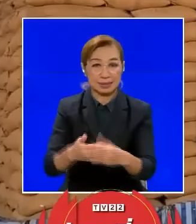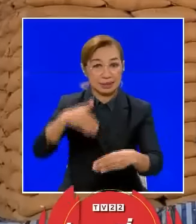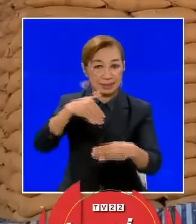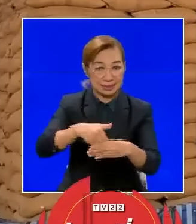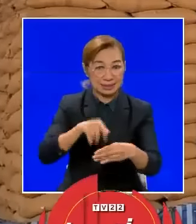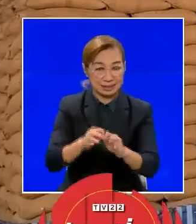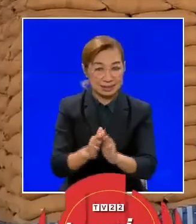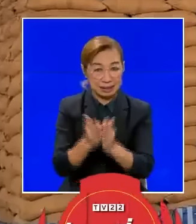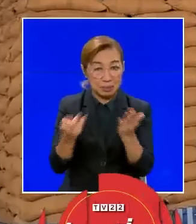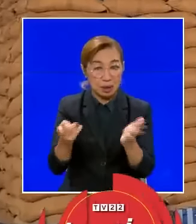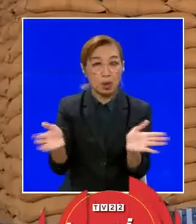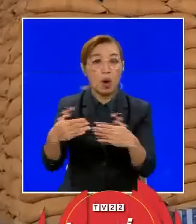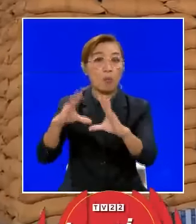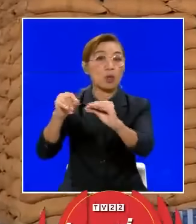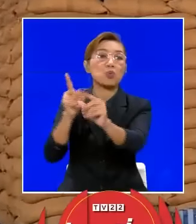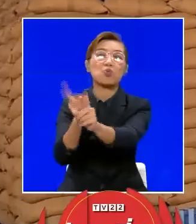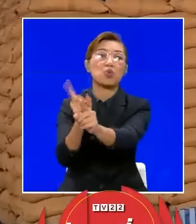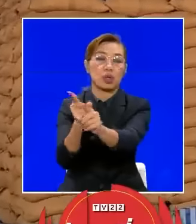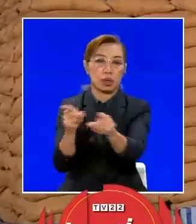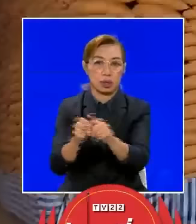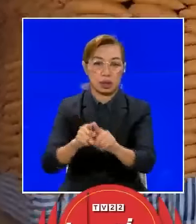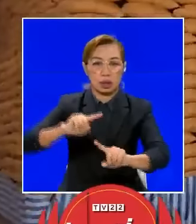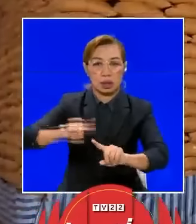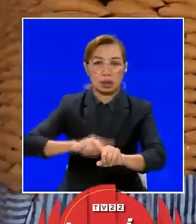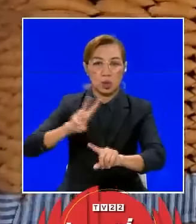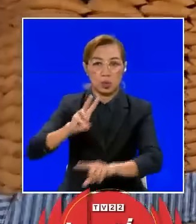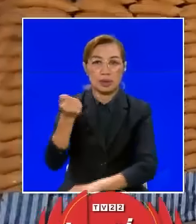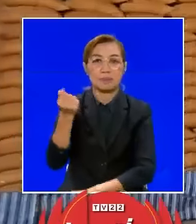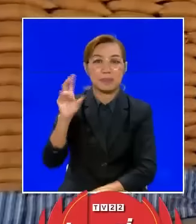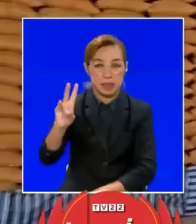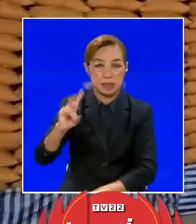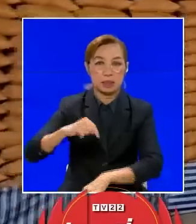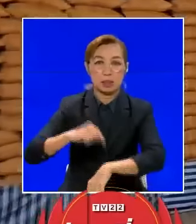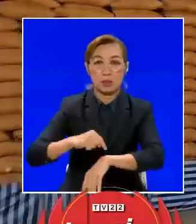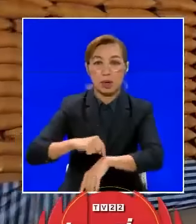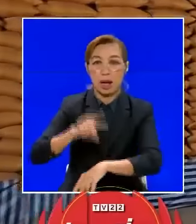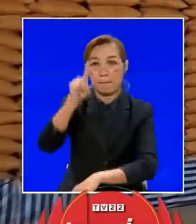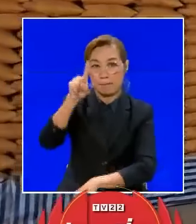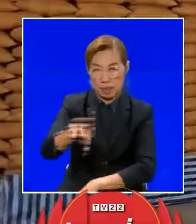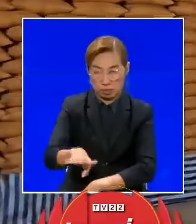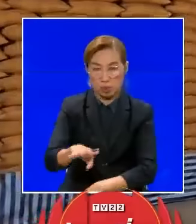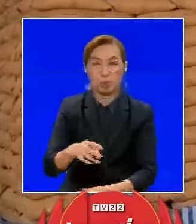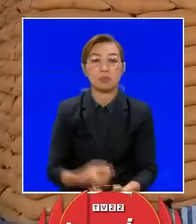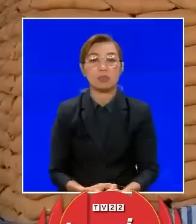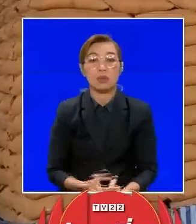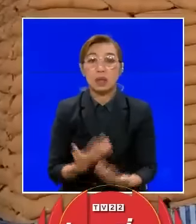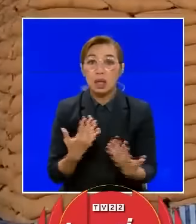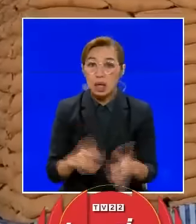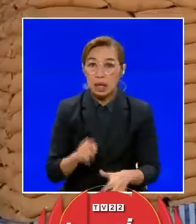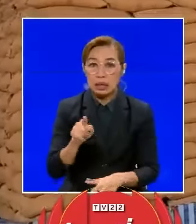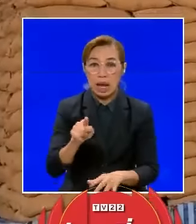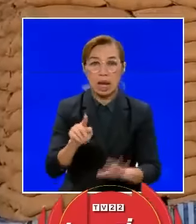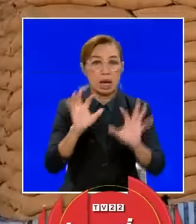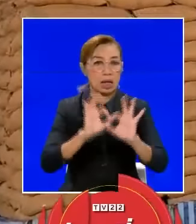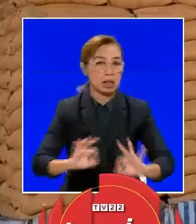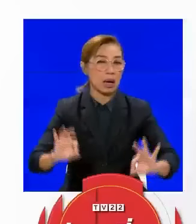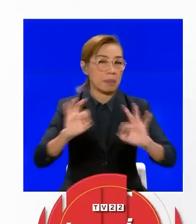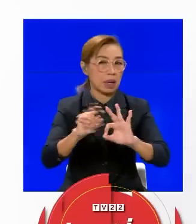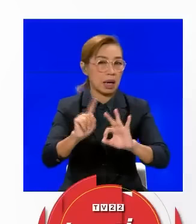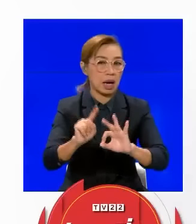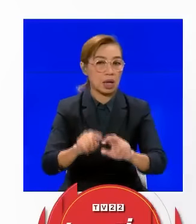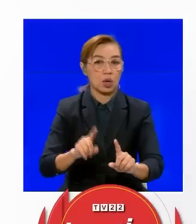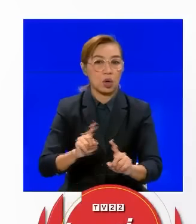มมโนปกรณ์นิติธาราห้องเดิมเลยนะคะวันที่17มิถุนายนตั้งแต่บ่ายโมงเป็นต้นไปทีนี้เงื่อนไข TOR